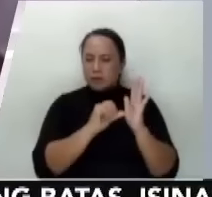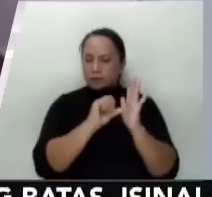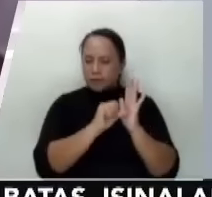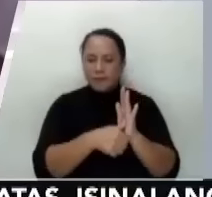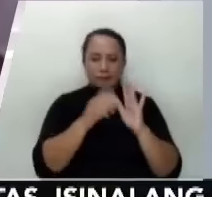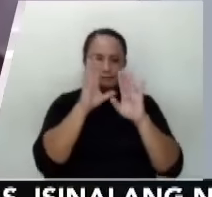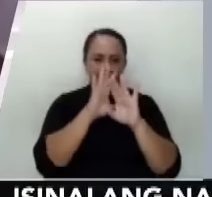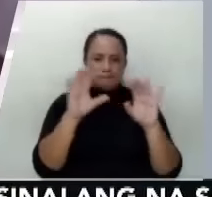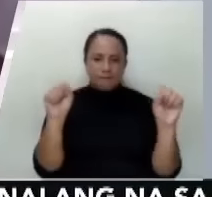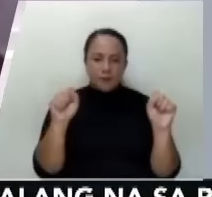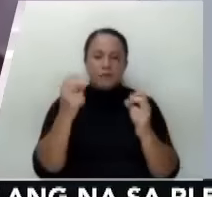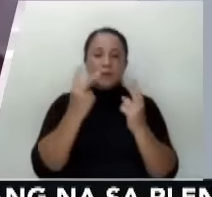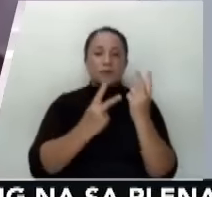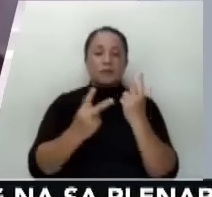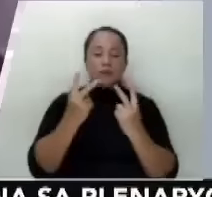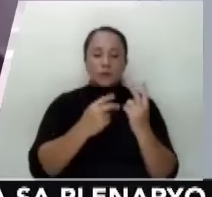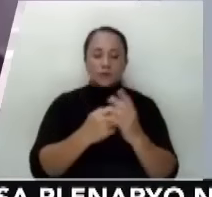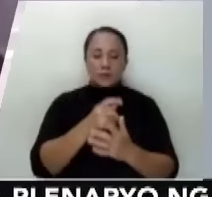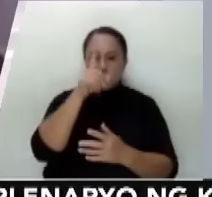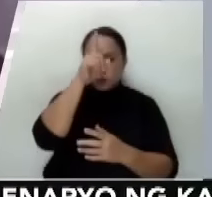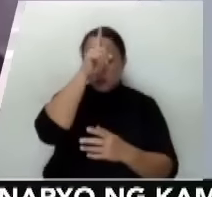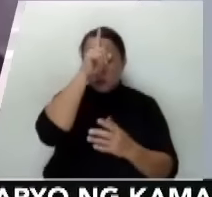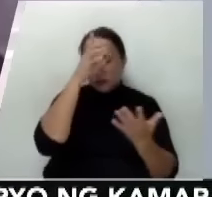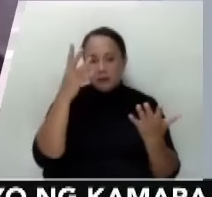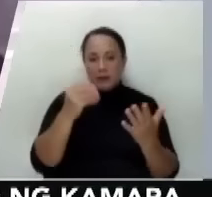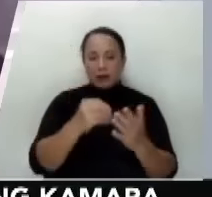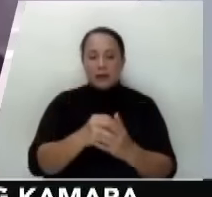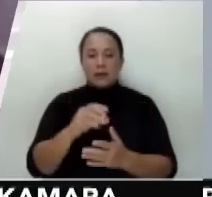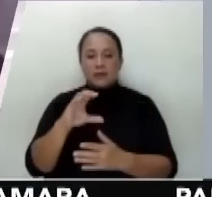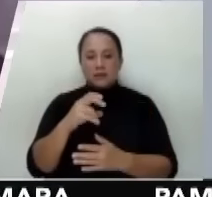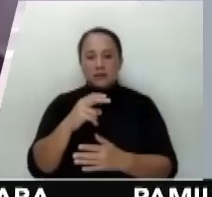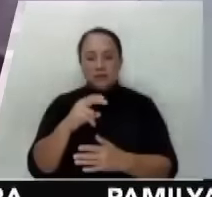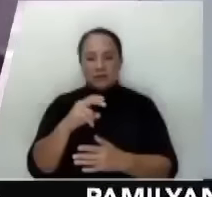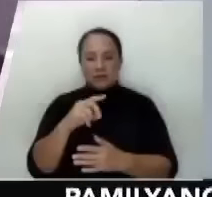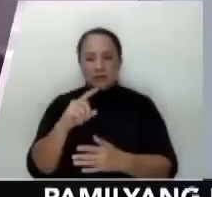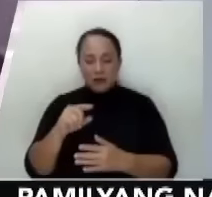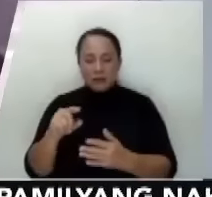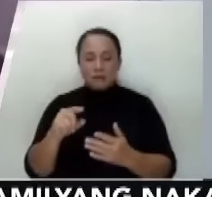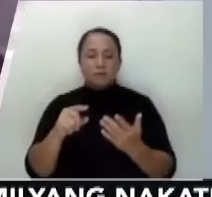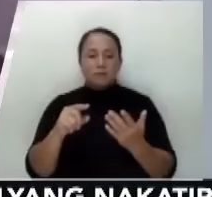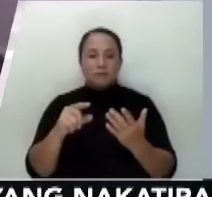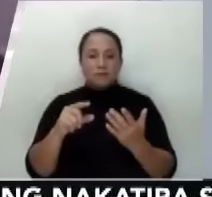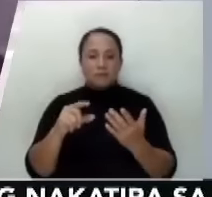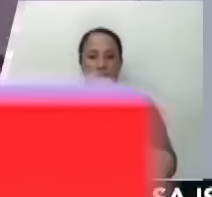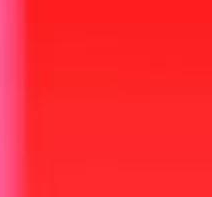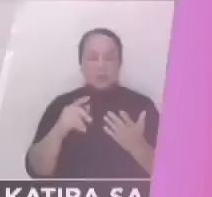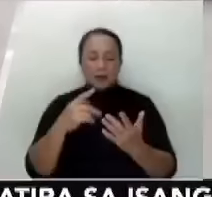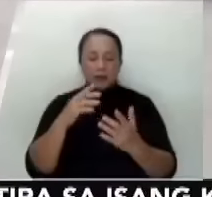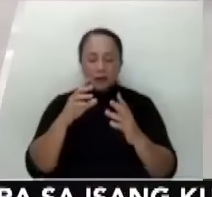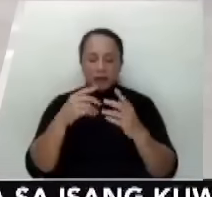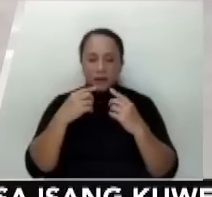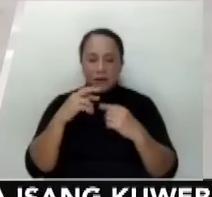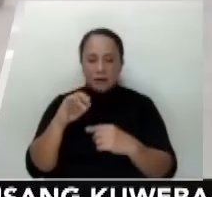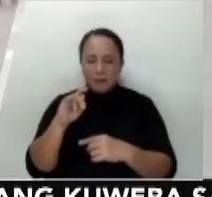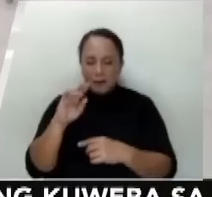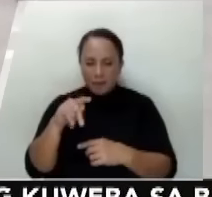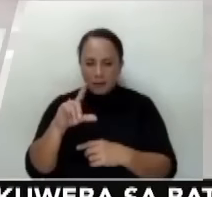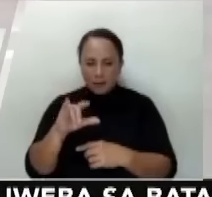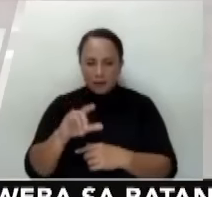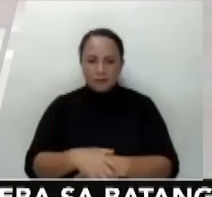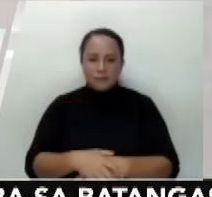kanyang pagbisita sa Germany at Czech Republic. Nakatutok live mula sa Germany, si Rafi Tima.